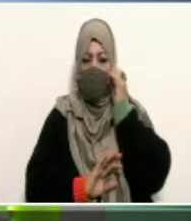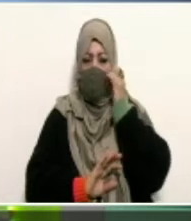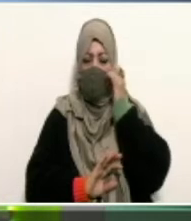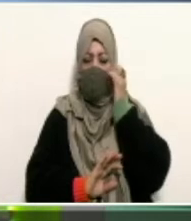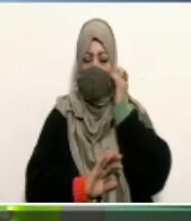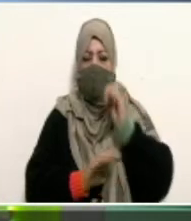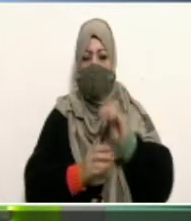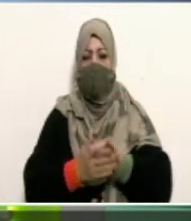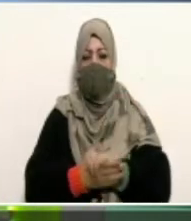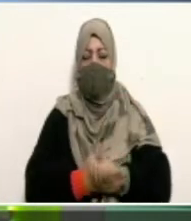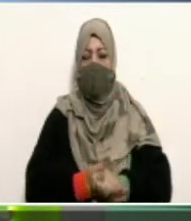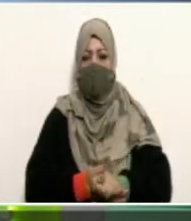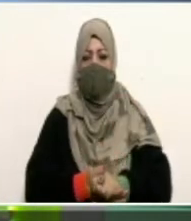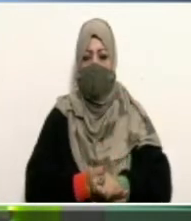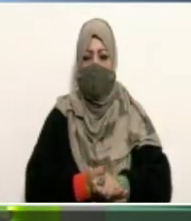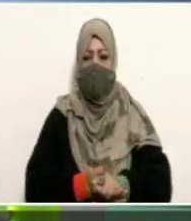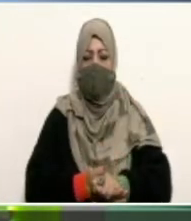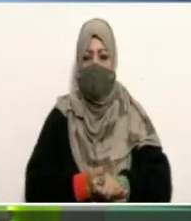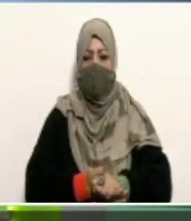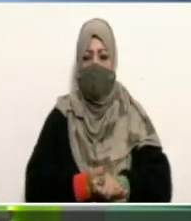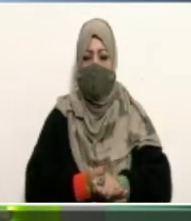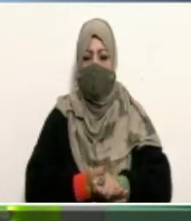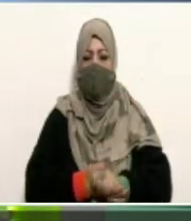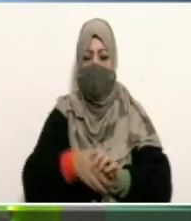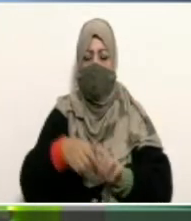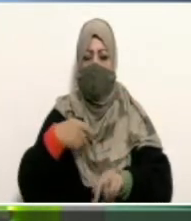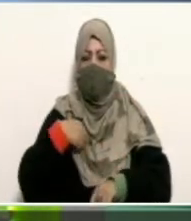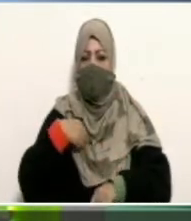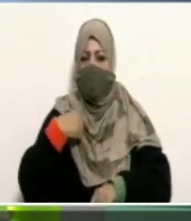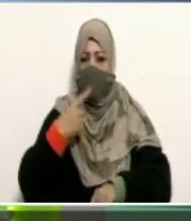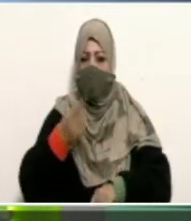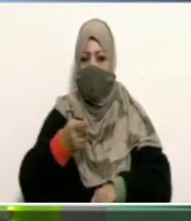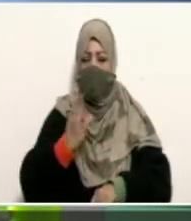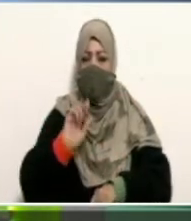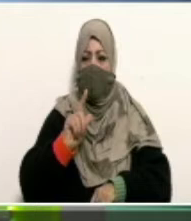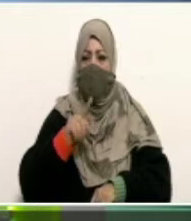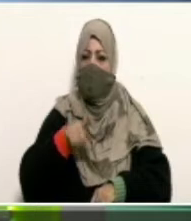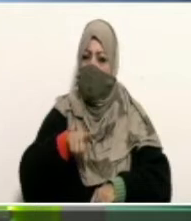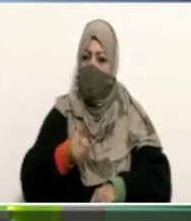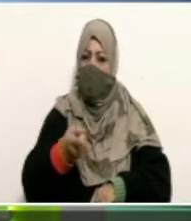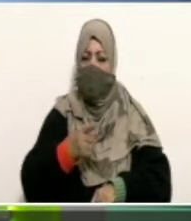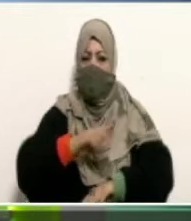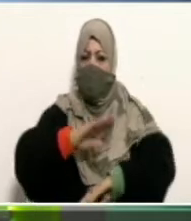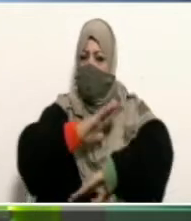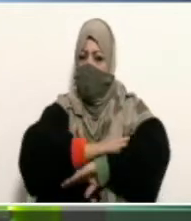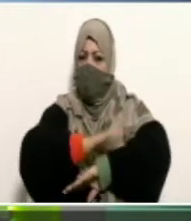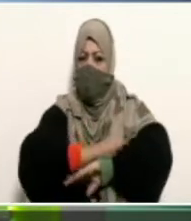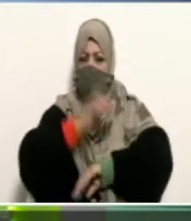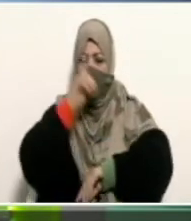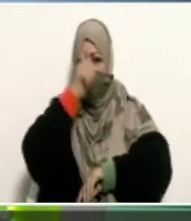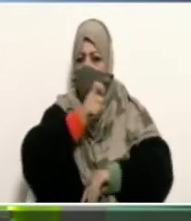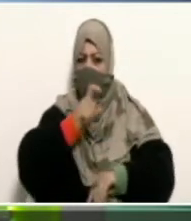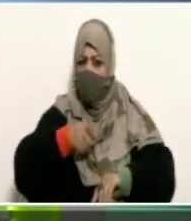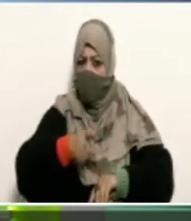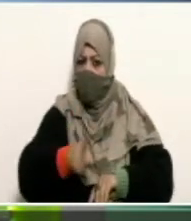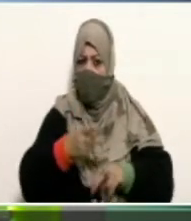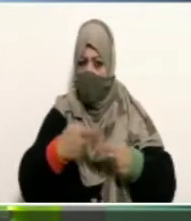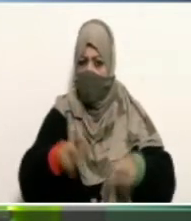طبعا هل يحق لي اني لا يعني